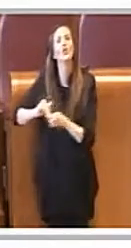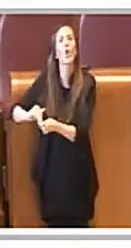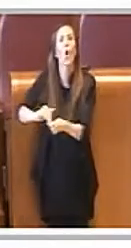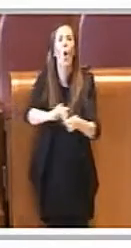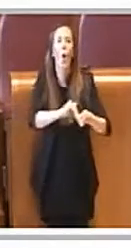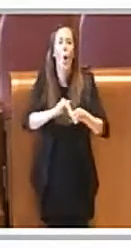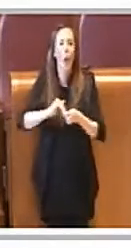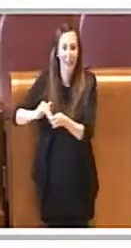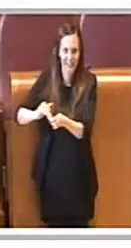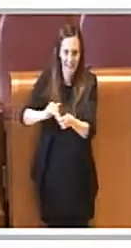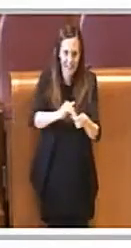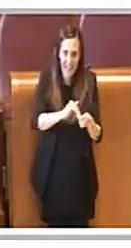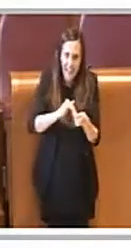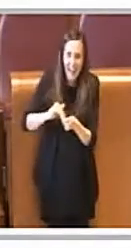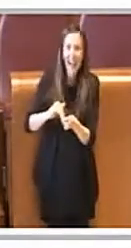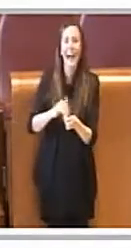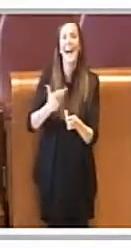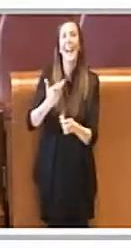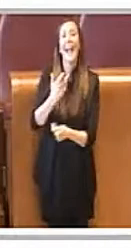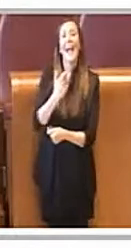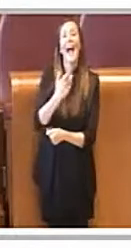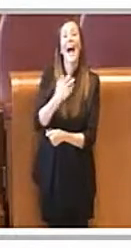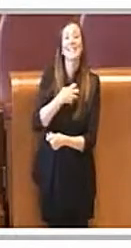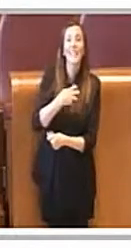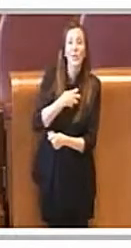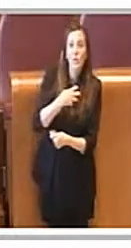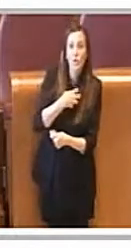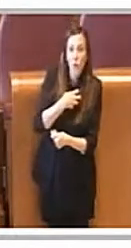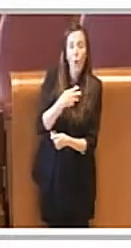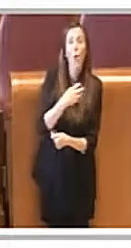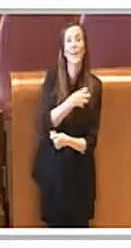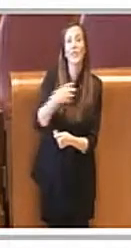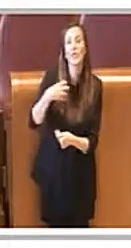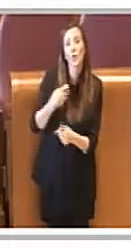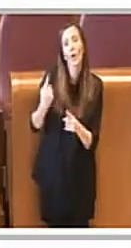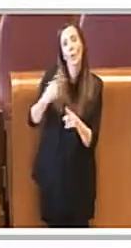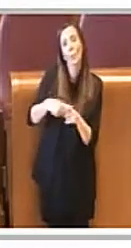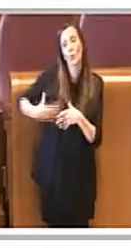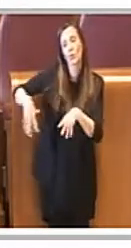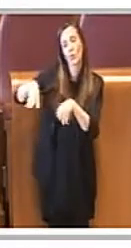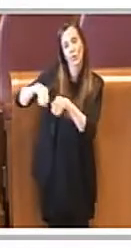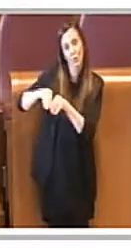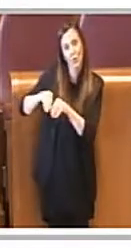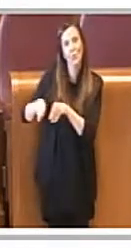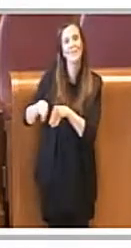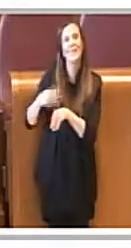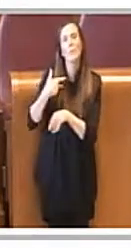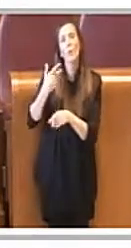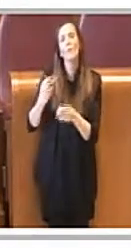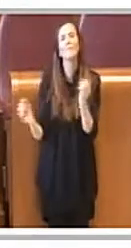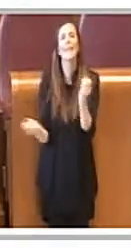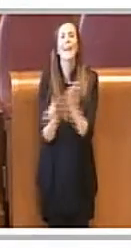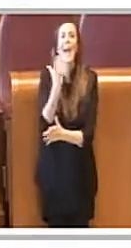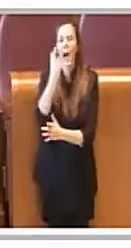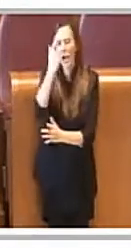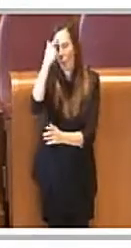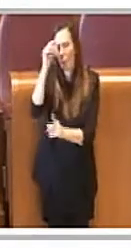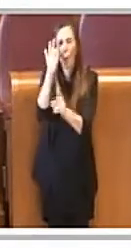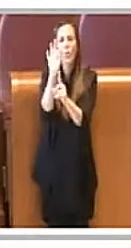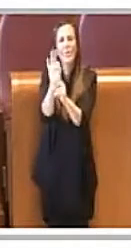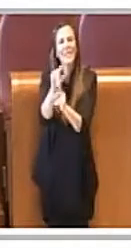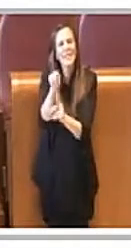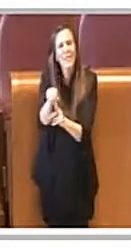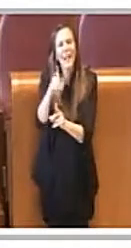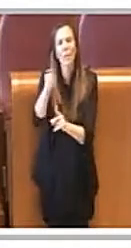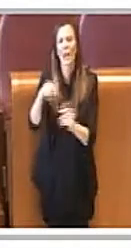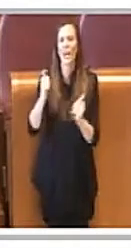con assessori e giunte municipali per poter creare dei punti di rifornimento per i cittadini affinché